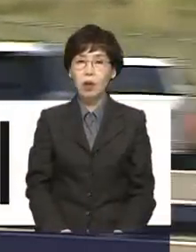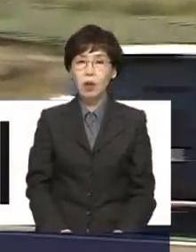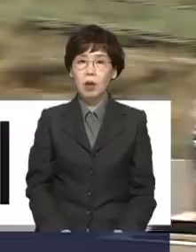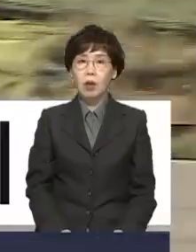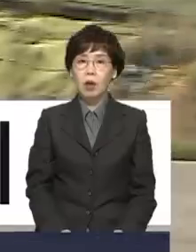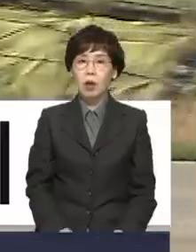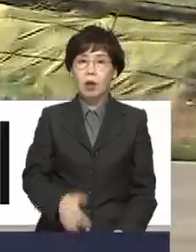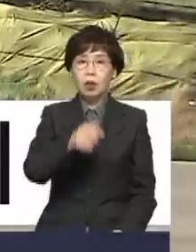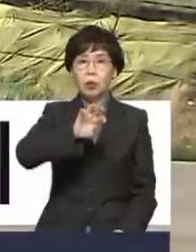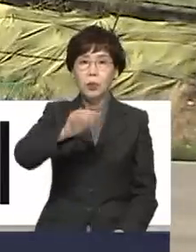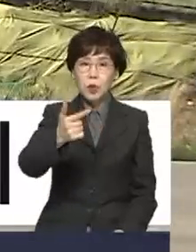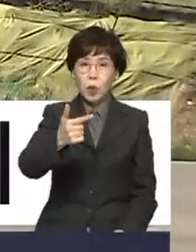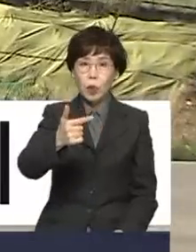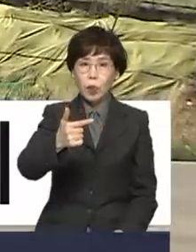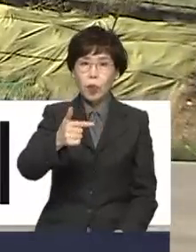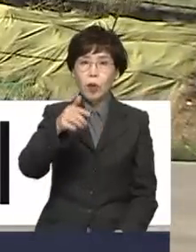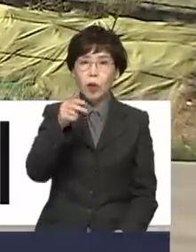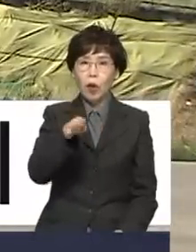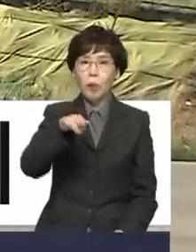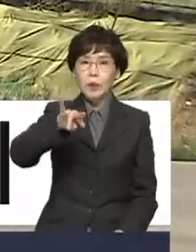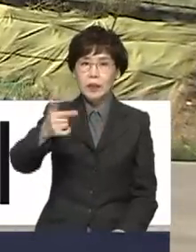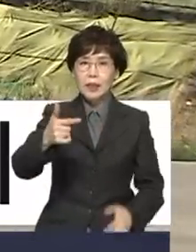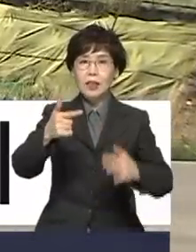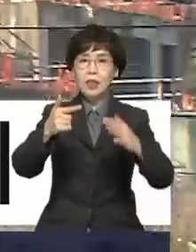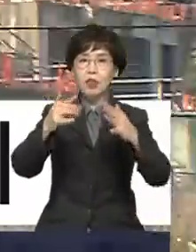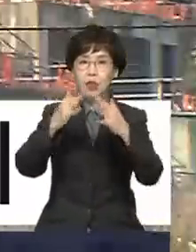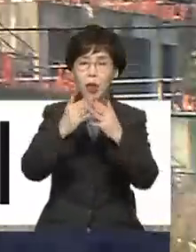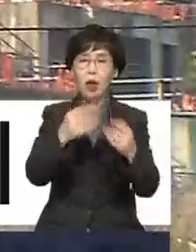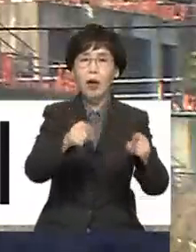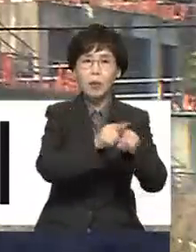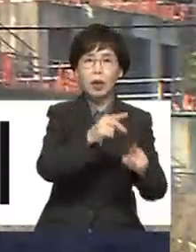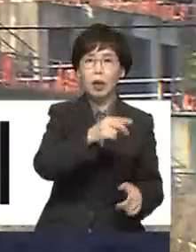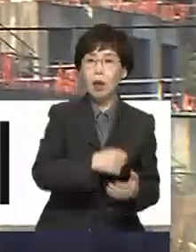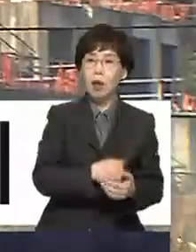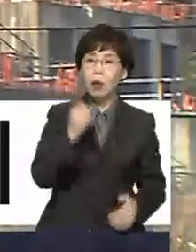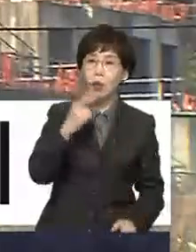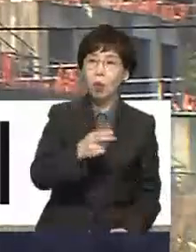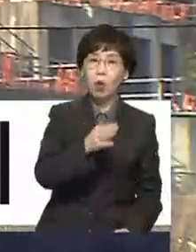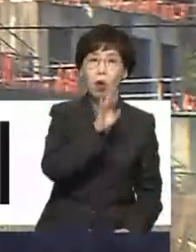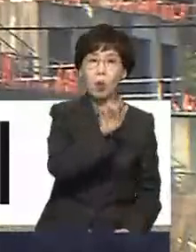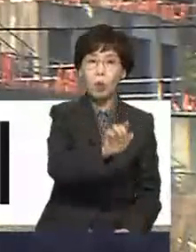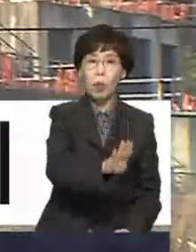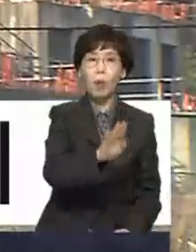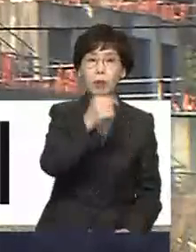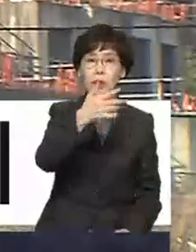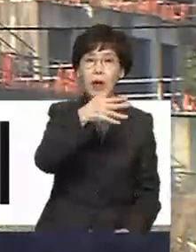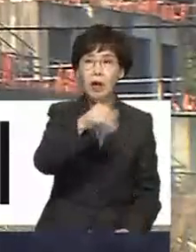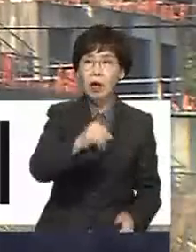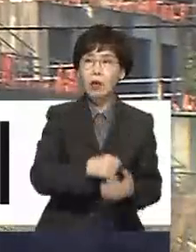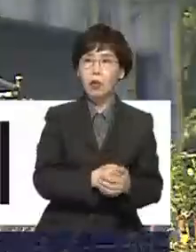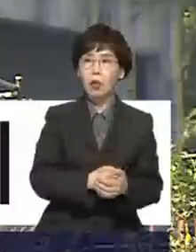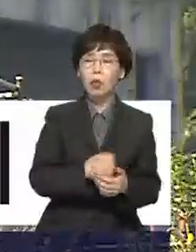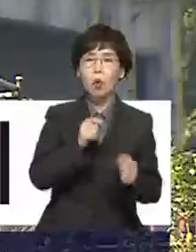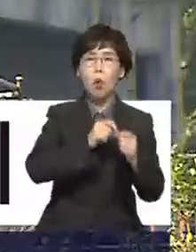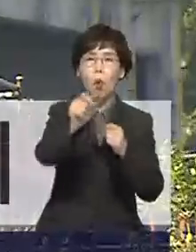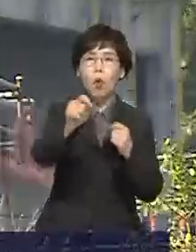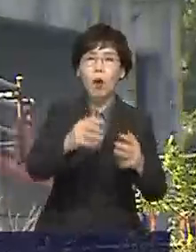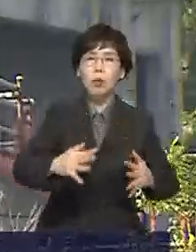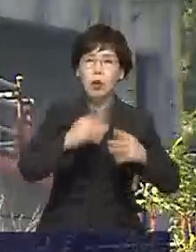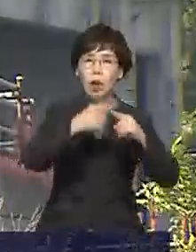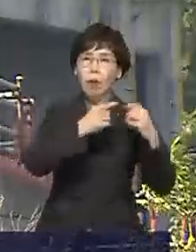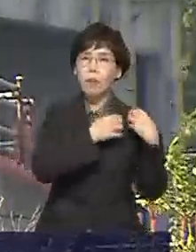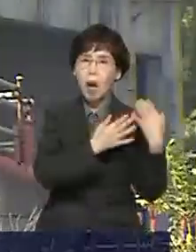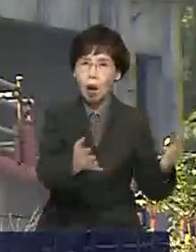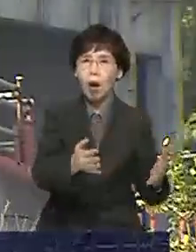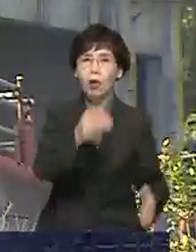파주시에는 금촌협신주택과 함께 버풍리에도 2009년 이후 흉물이 된 대규모 장기 방치 건물이 있습니다.